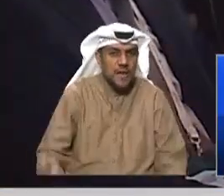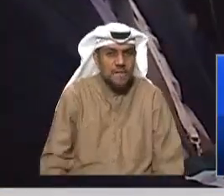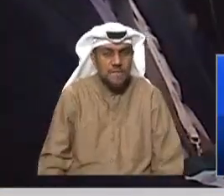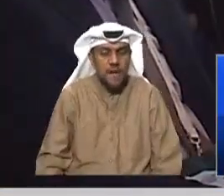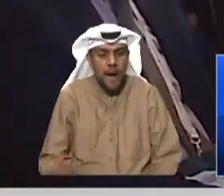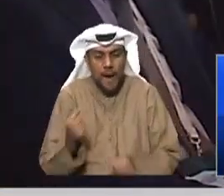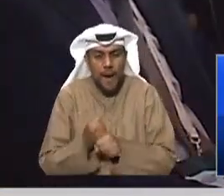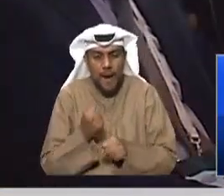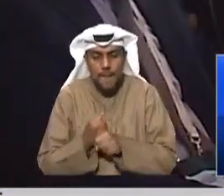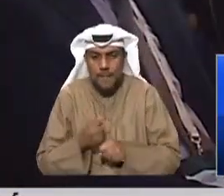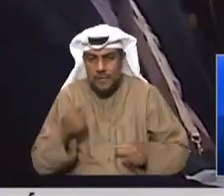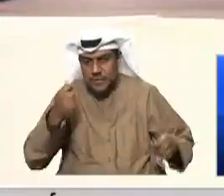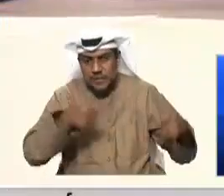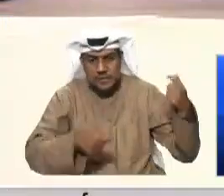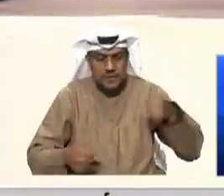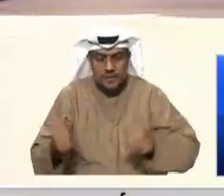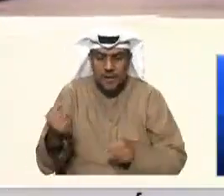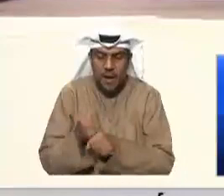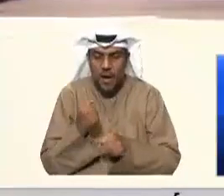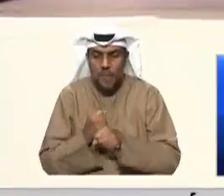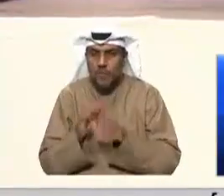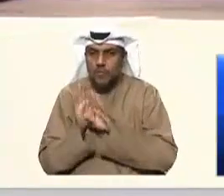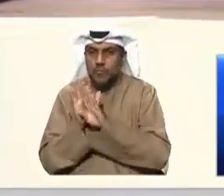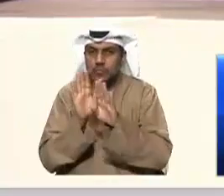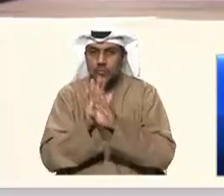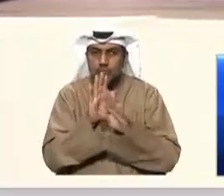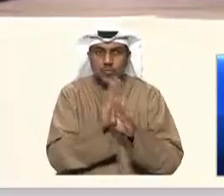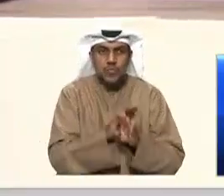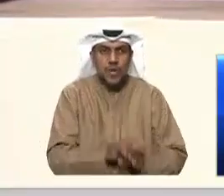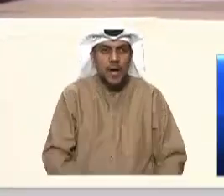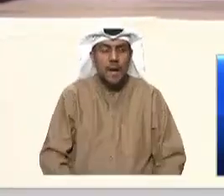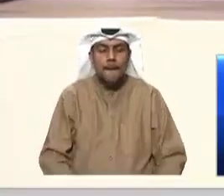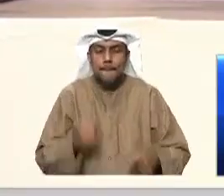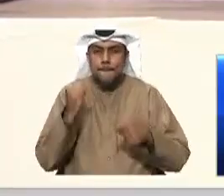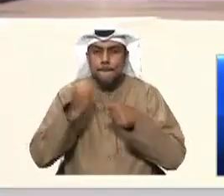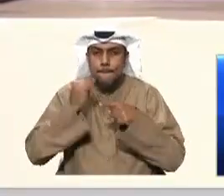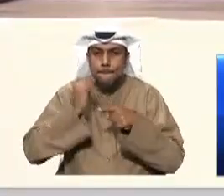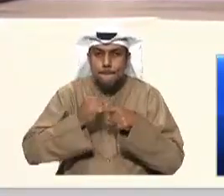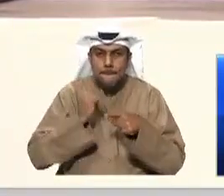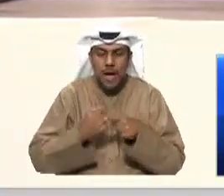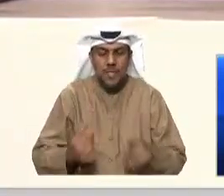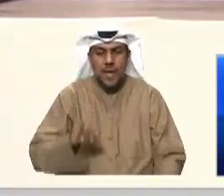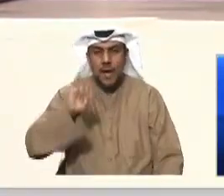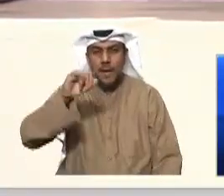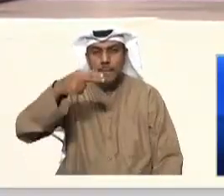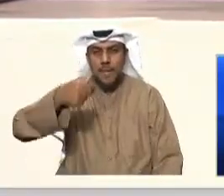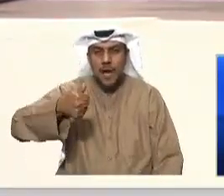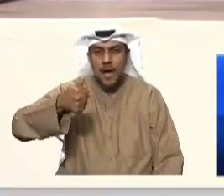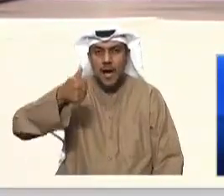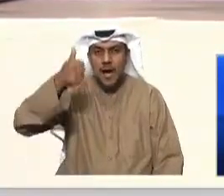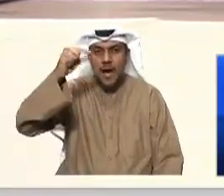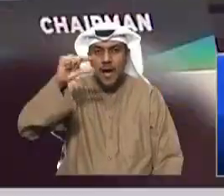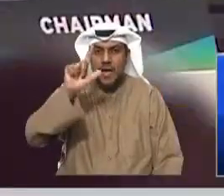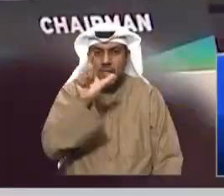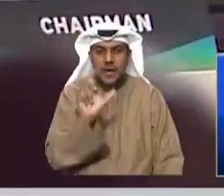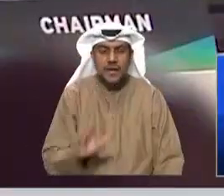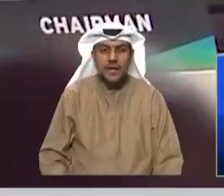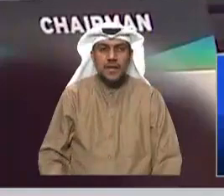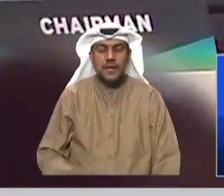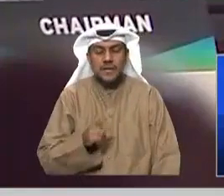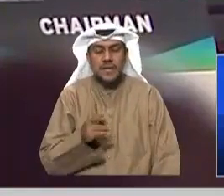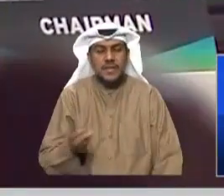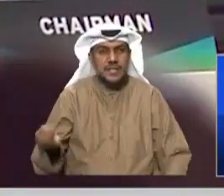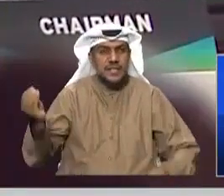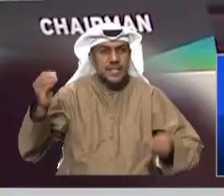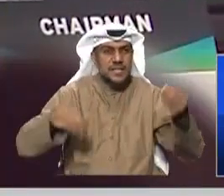مساهمتها في سلاسل القيمة والإمداد للمعادن الحرجة، وتعزيز التعدين المسؤول والمستدام، وزيادة